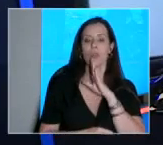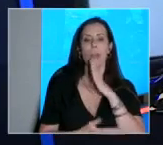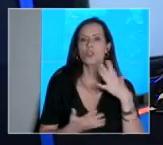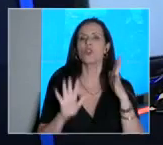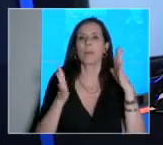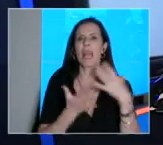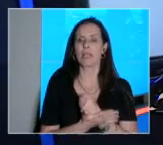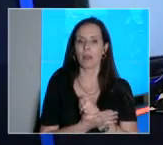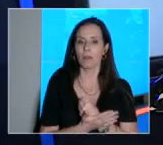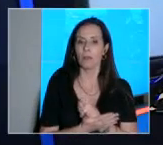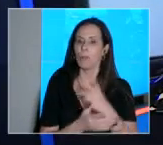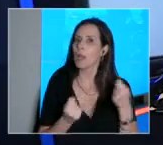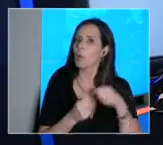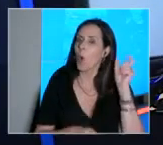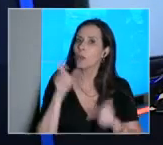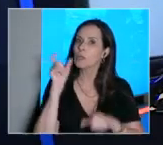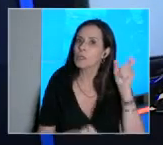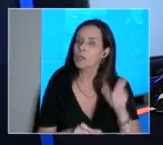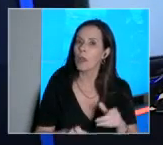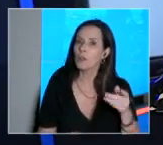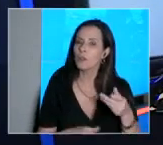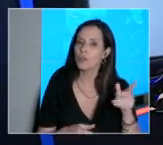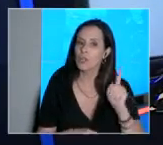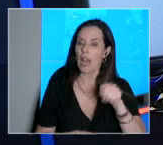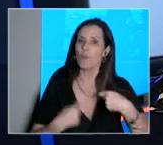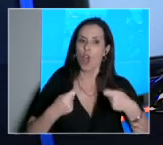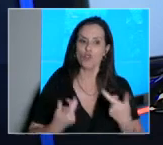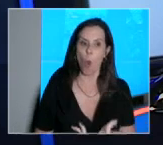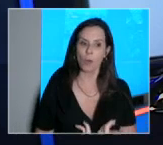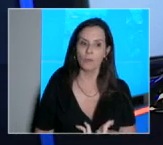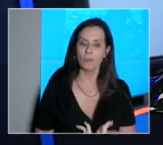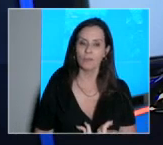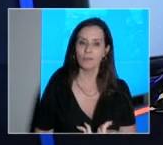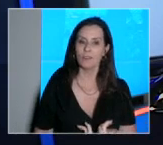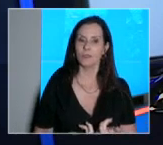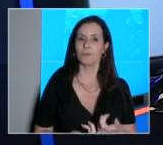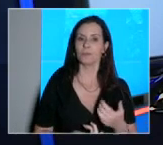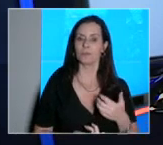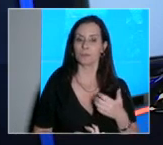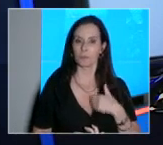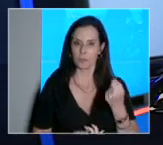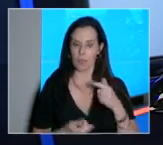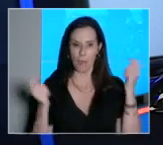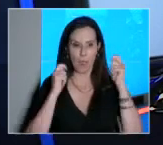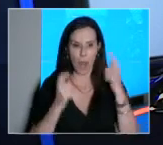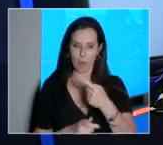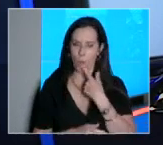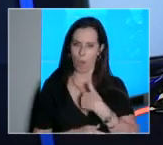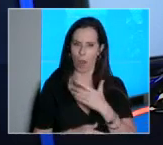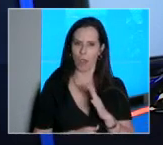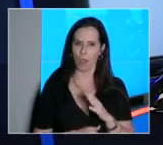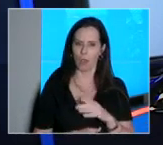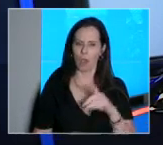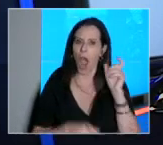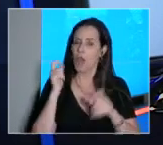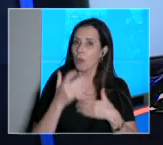הצלחת יתר. מה לגבי אוכלוסייה שהשתמשה בשוק? זה בדיוק. וזו השאלה שלי, כי אני קצת הייתי בהלם ממה שמאיר אמר,